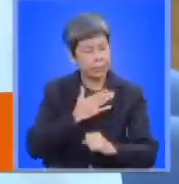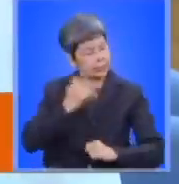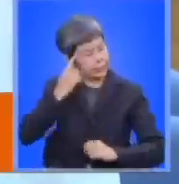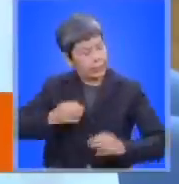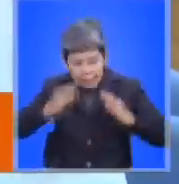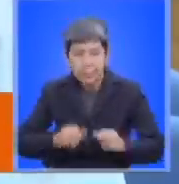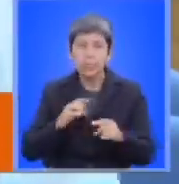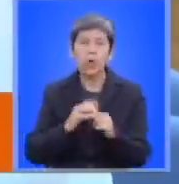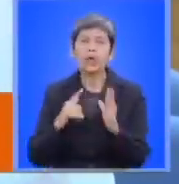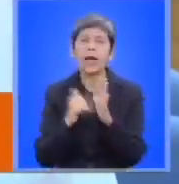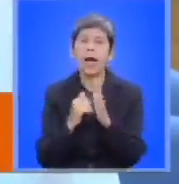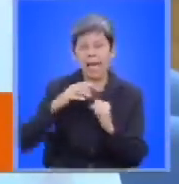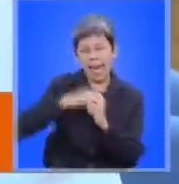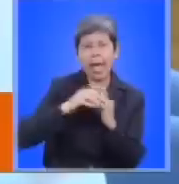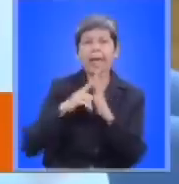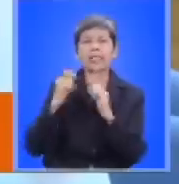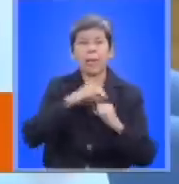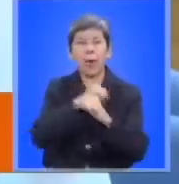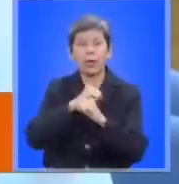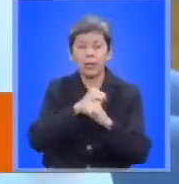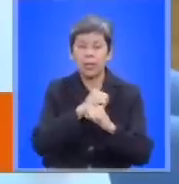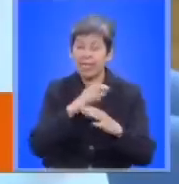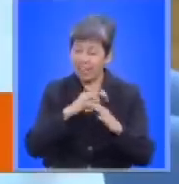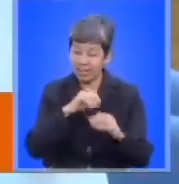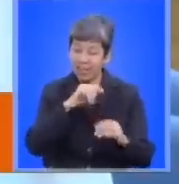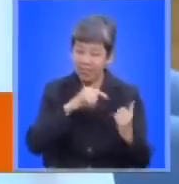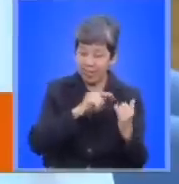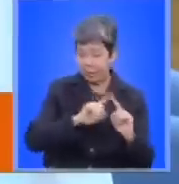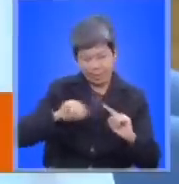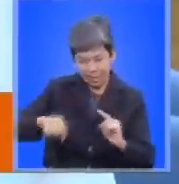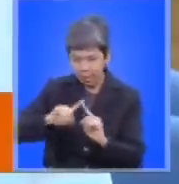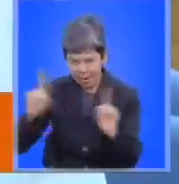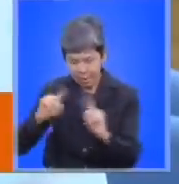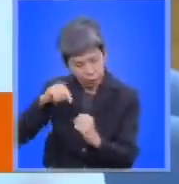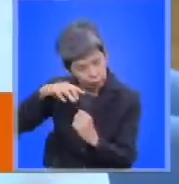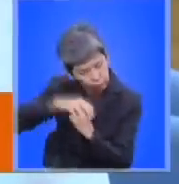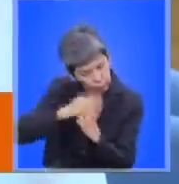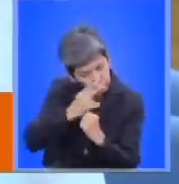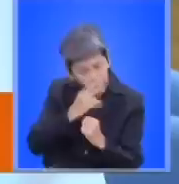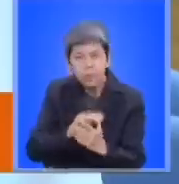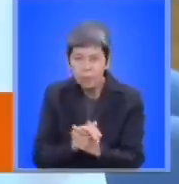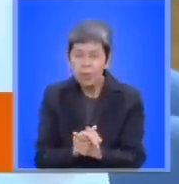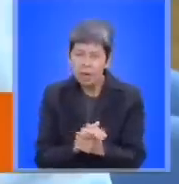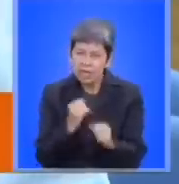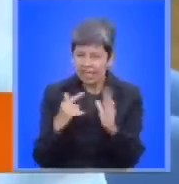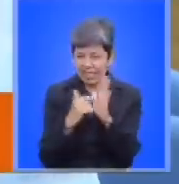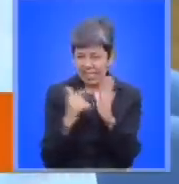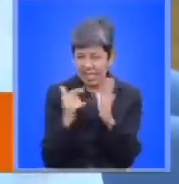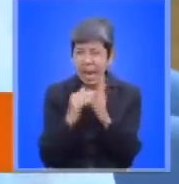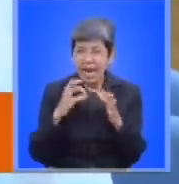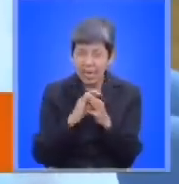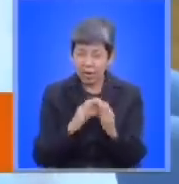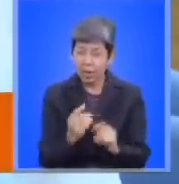ใจให้นะครับให้ในขนาดที่แตกต่างจากเคสอื่นๆนะครับเพราะว่าปกติเนี่ยการใช้ยาตัวนั้นให้